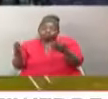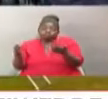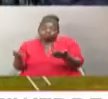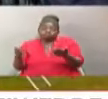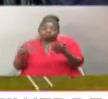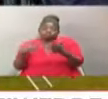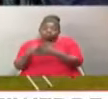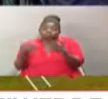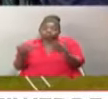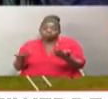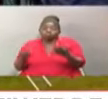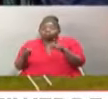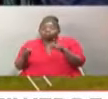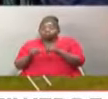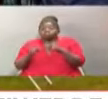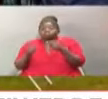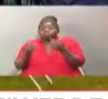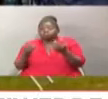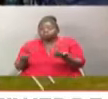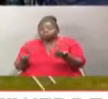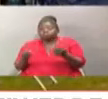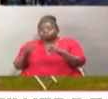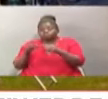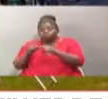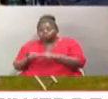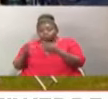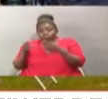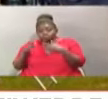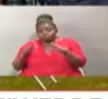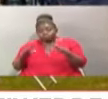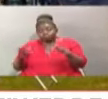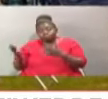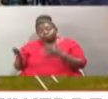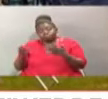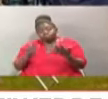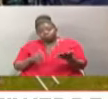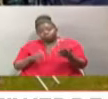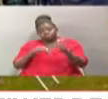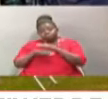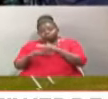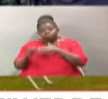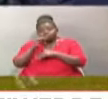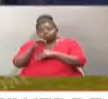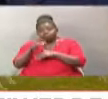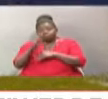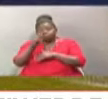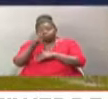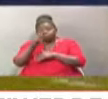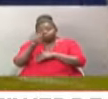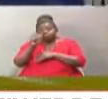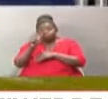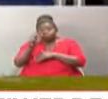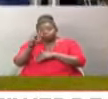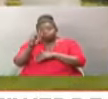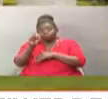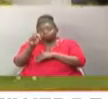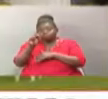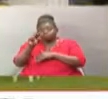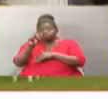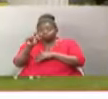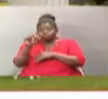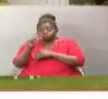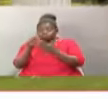n'ebyuma biri mu kuwanikibwayo so ng'obutebe bwamazedde okuleetebwa. Okusinziira ku mwogezi wa KT Events Edisendi, buli